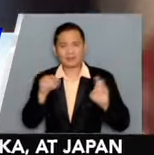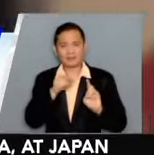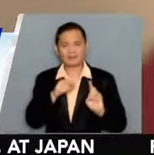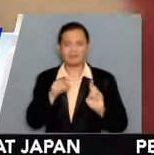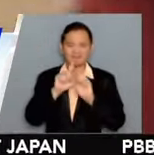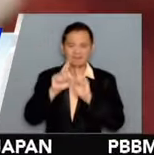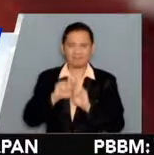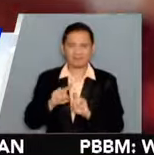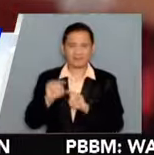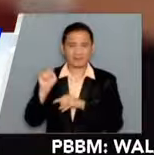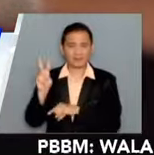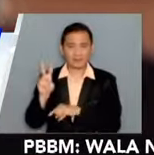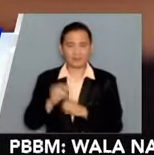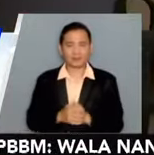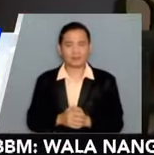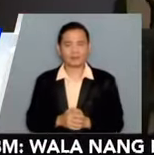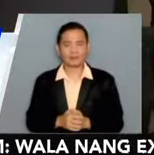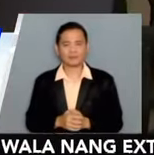post-birthday celebration.